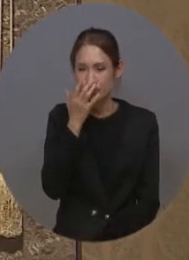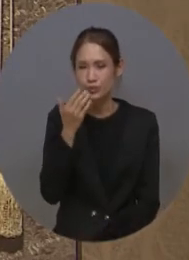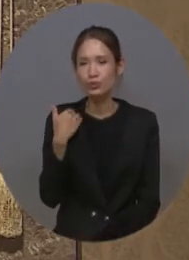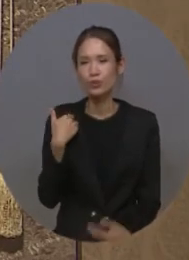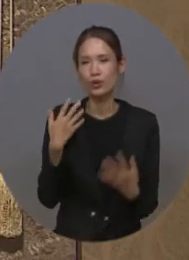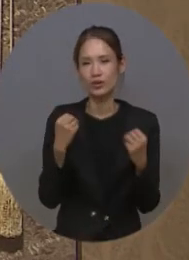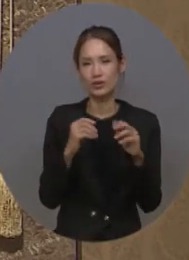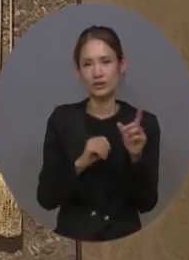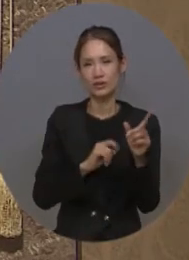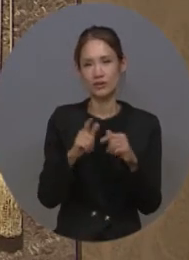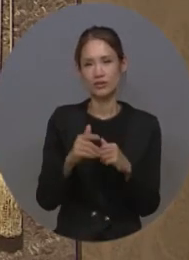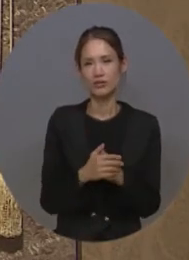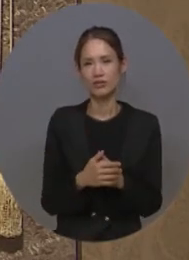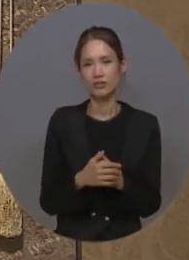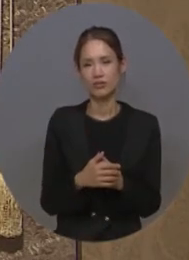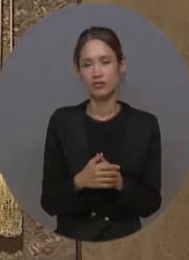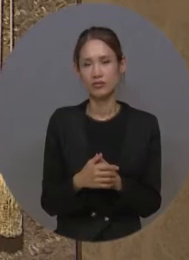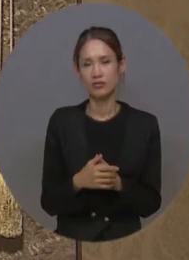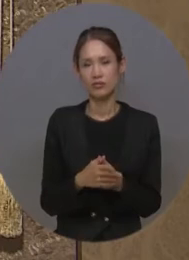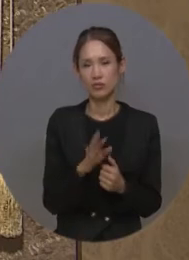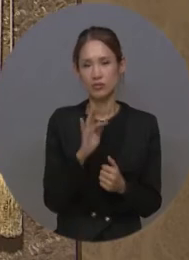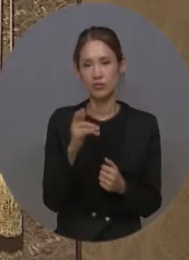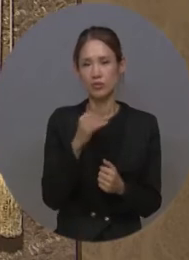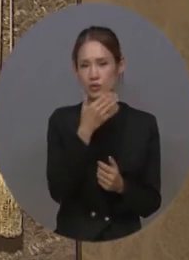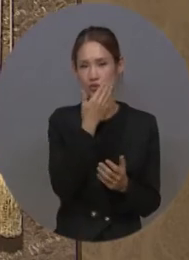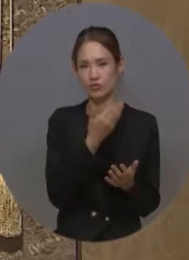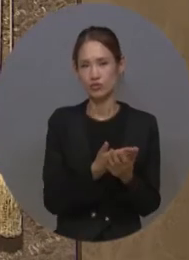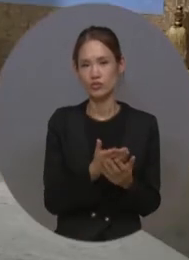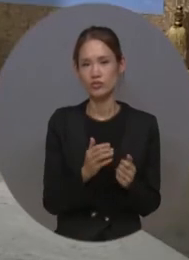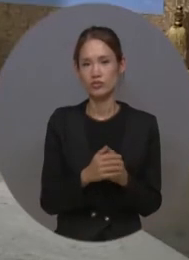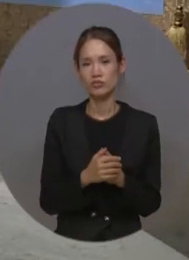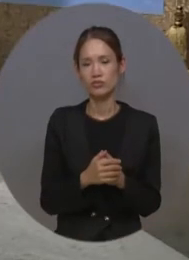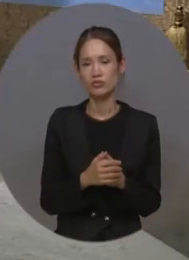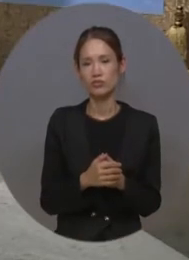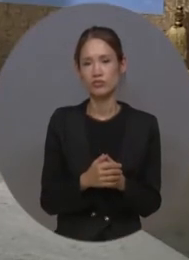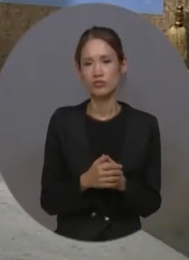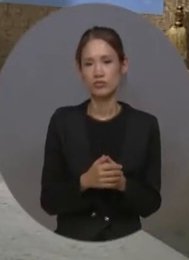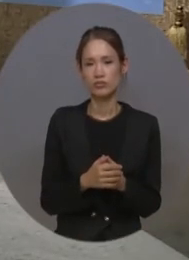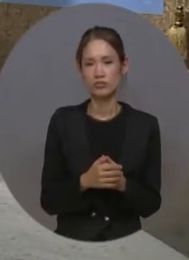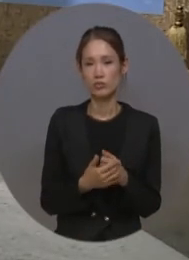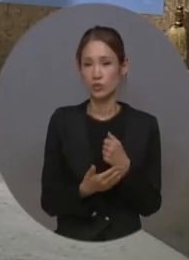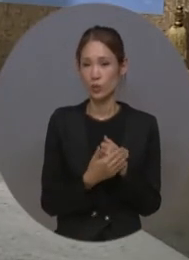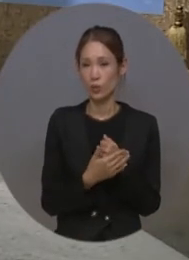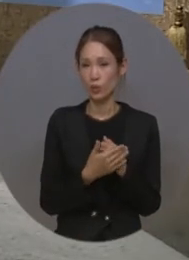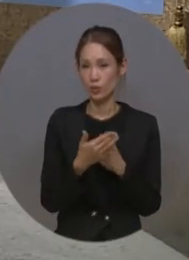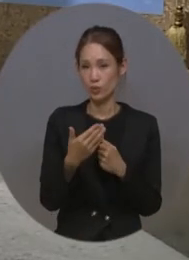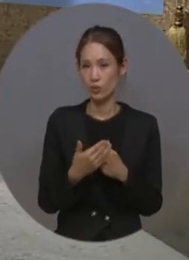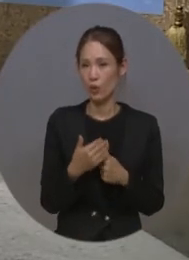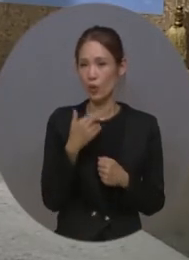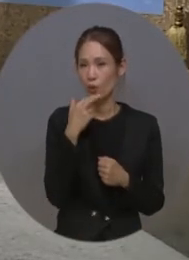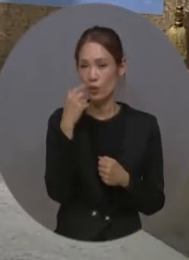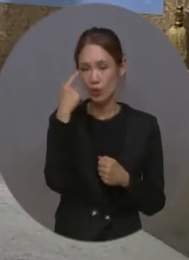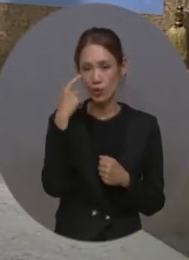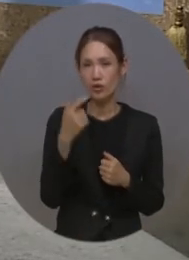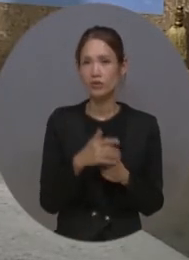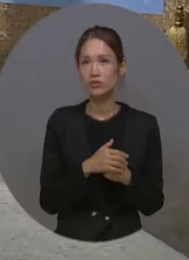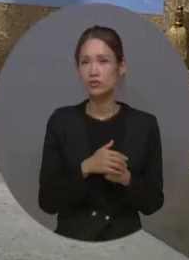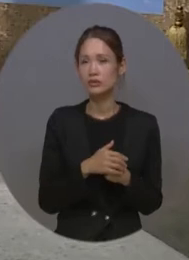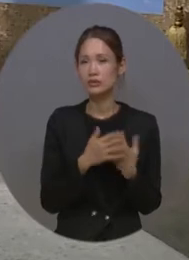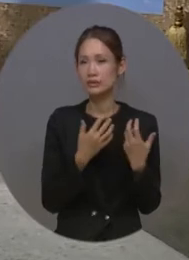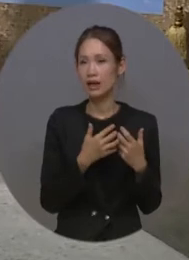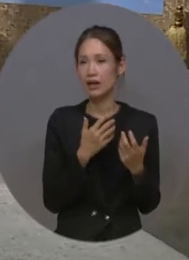경우들이 많겠죠. 네. 그래서 비염 되게 중요합니다. 근데 비염에는 좀 도움될 것들이 따로는 없나요? 그 요 장치